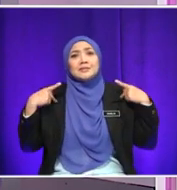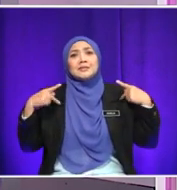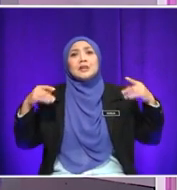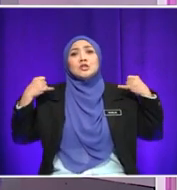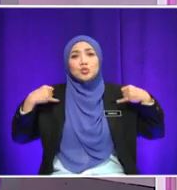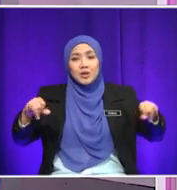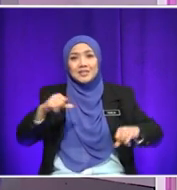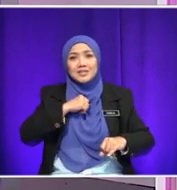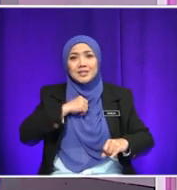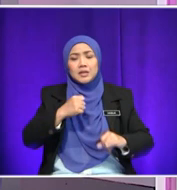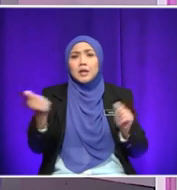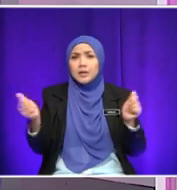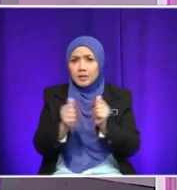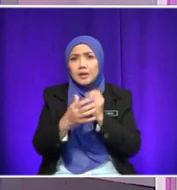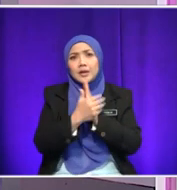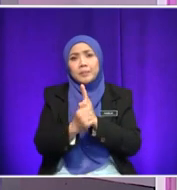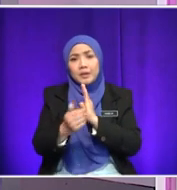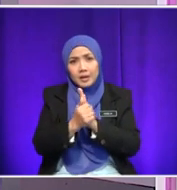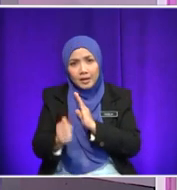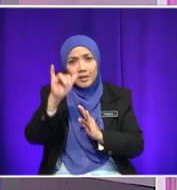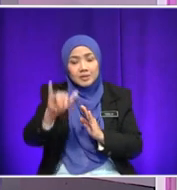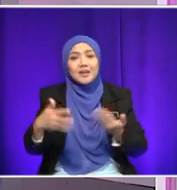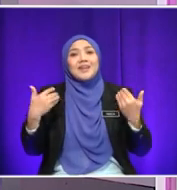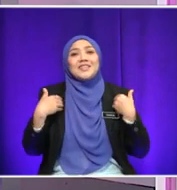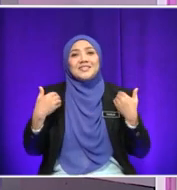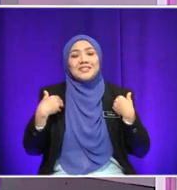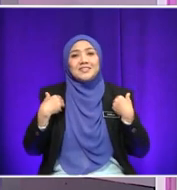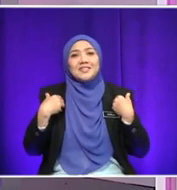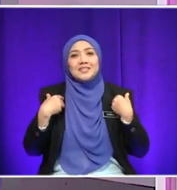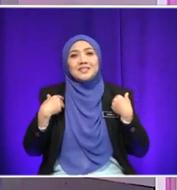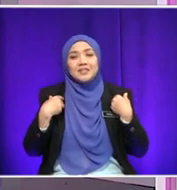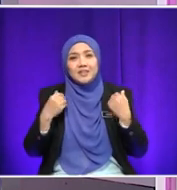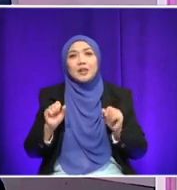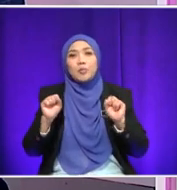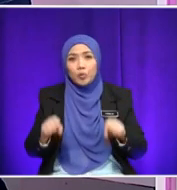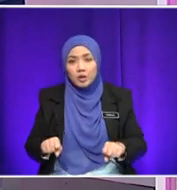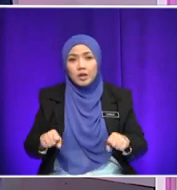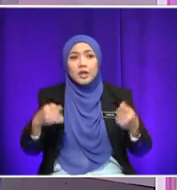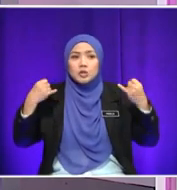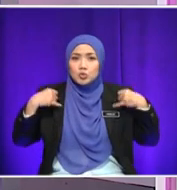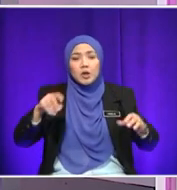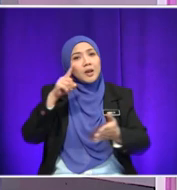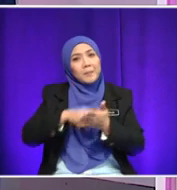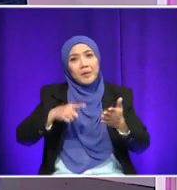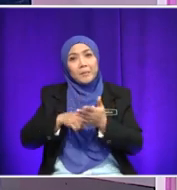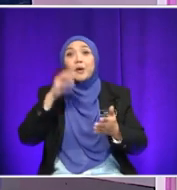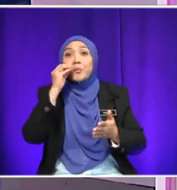yang ada ada yang ada danau checkup keyakinan yang ada mereka boleh terus dengan penegakan yang mereka ingin cobain